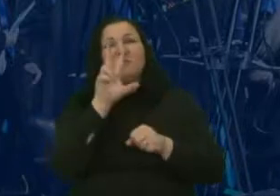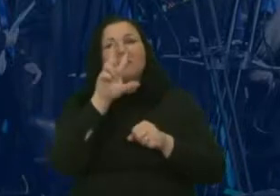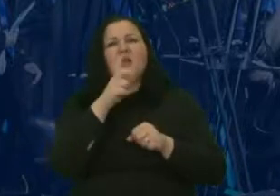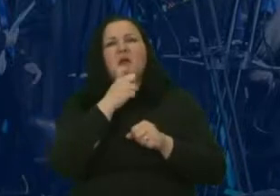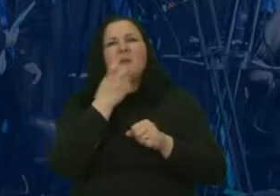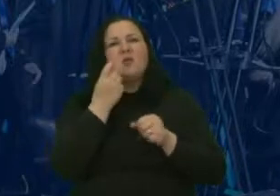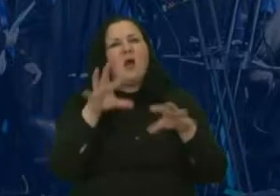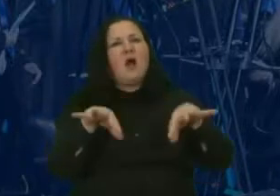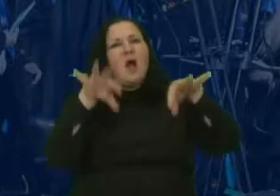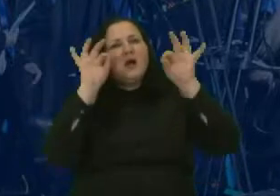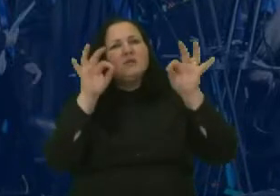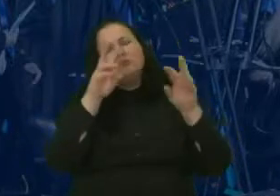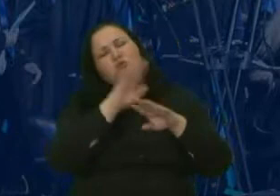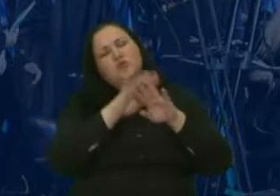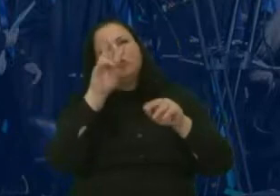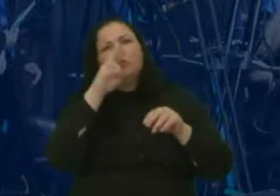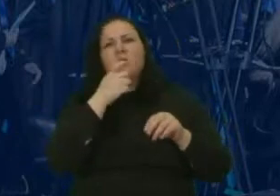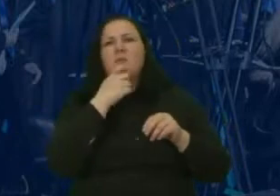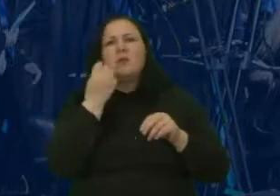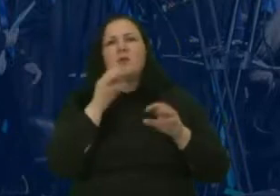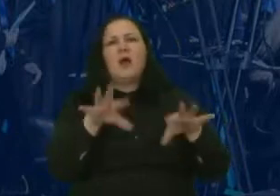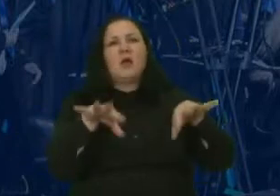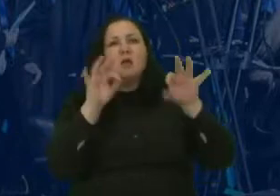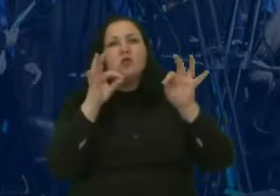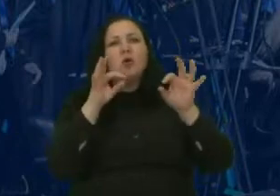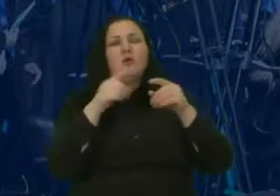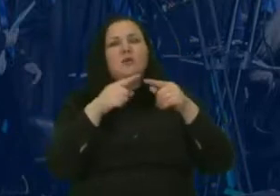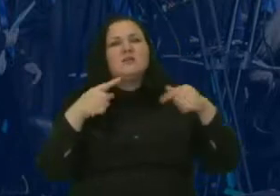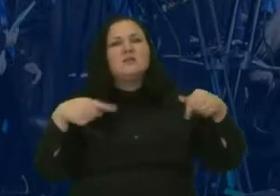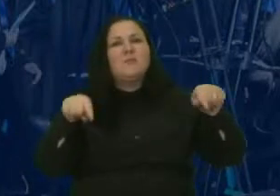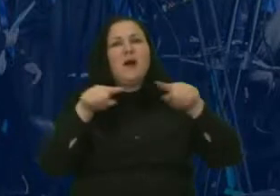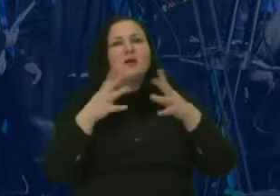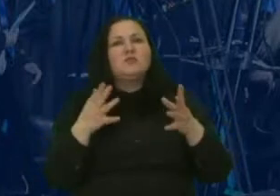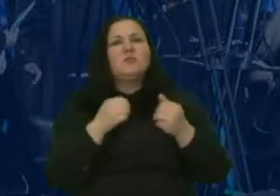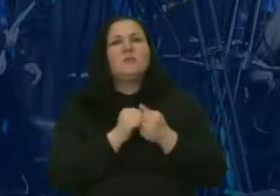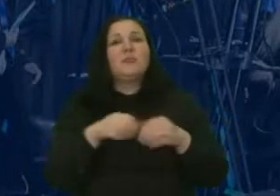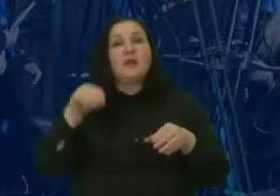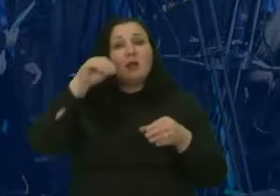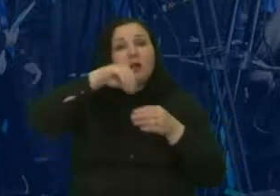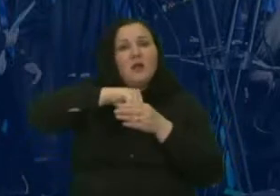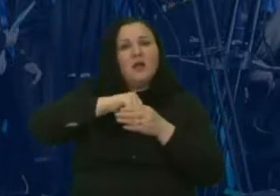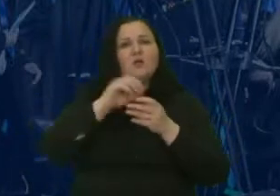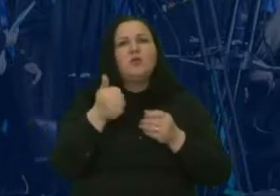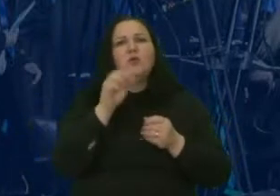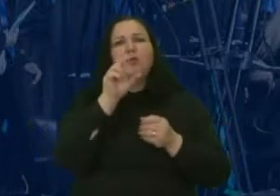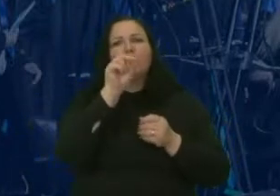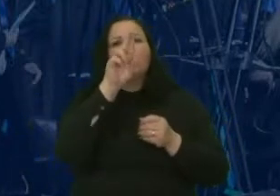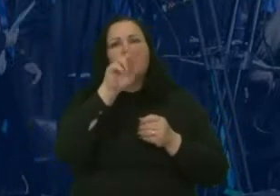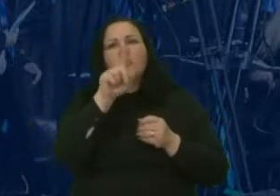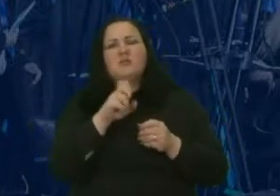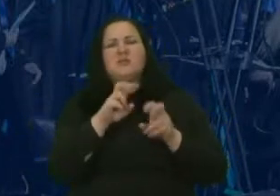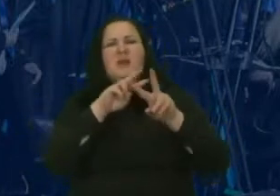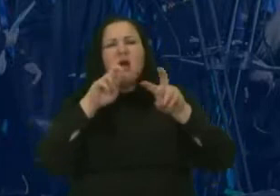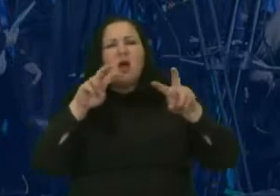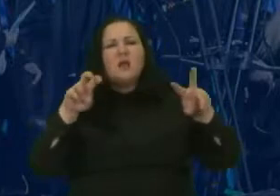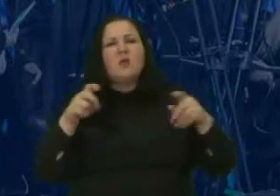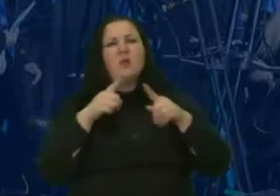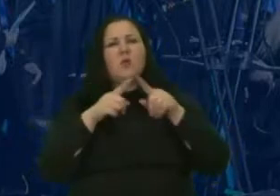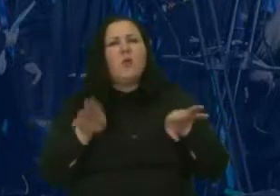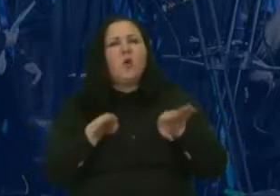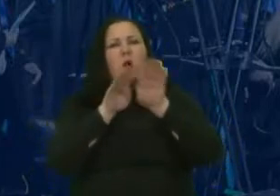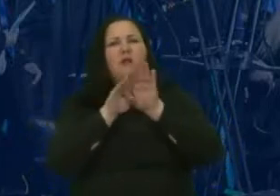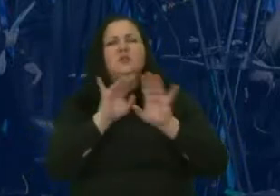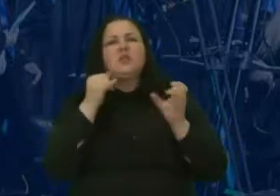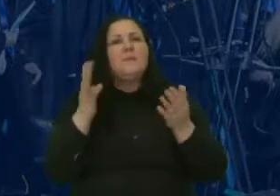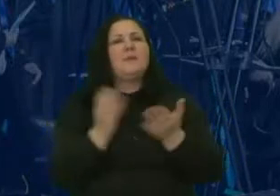pentru doi ani a fost munca pentru Dâmbu rotund în cadrul unui PUZ domnul viceprimar tarce trebu să analizeze cu colegii mei și am